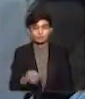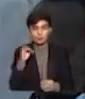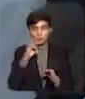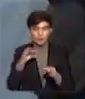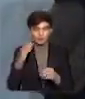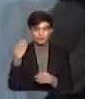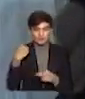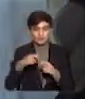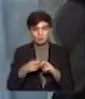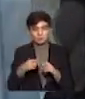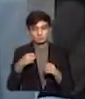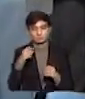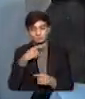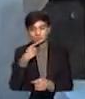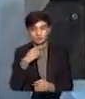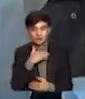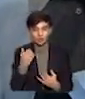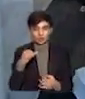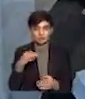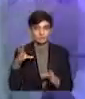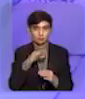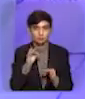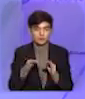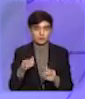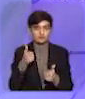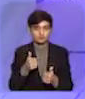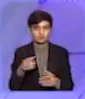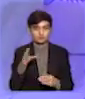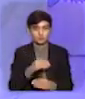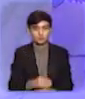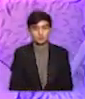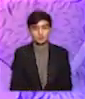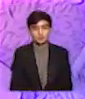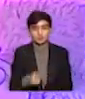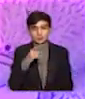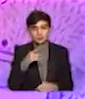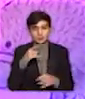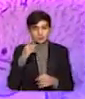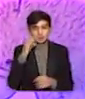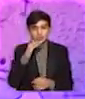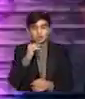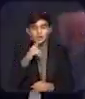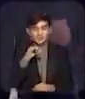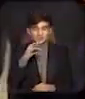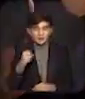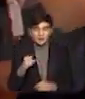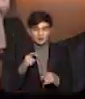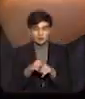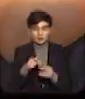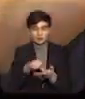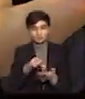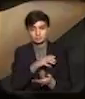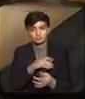қойып, бәрі жақсы, көріп тұрғандай мен осындамын, бәрі нормально. Ал жақында қызды болған әнші Жазира Байырбекова жалғыз